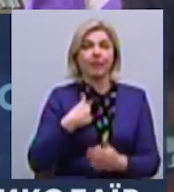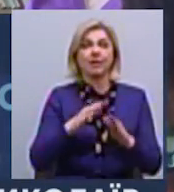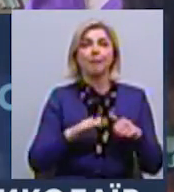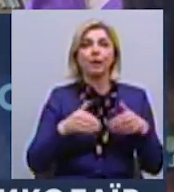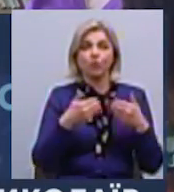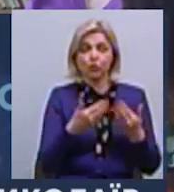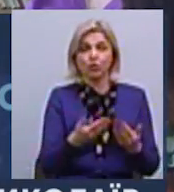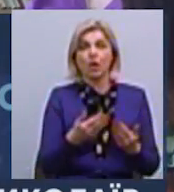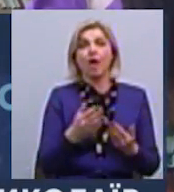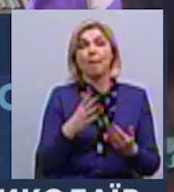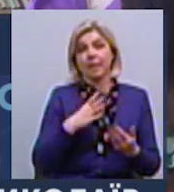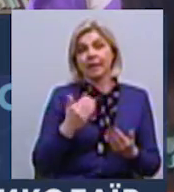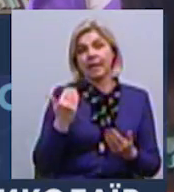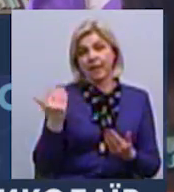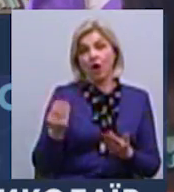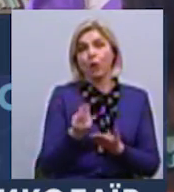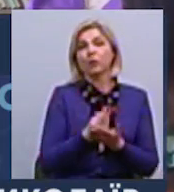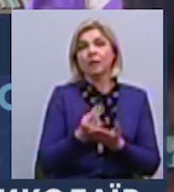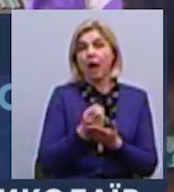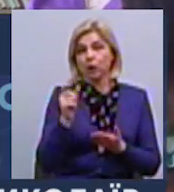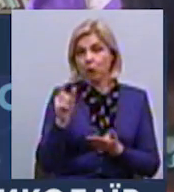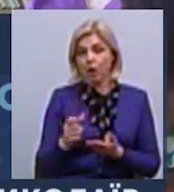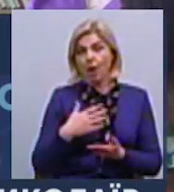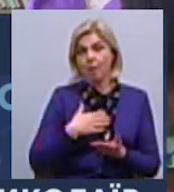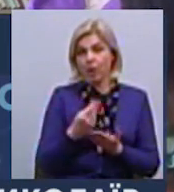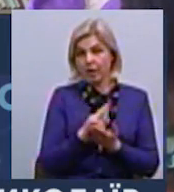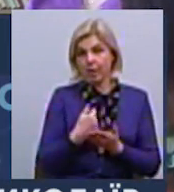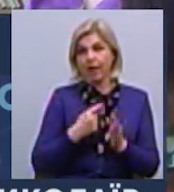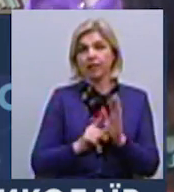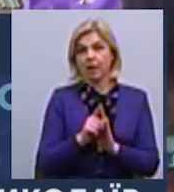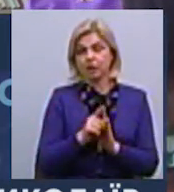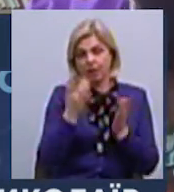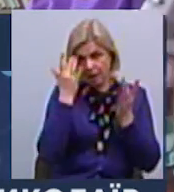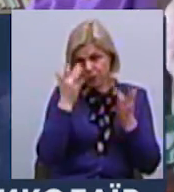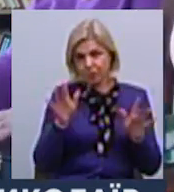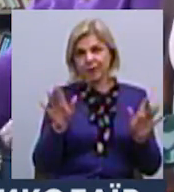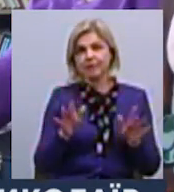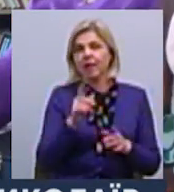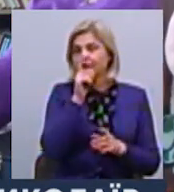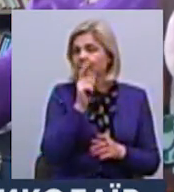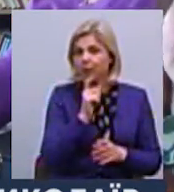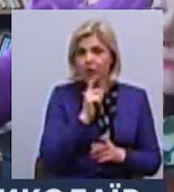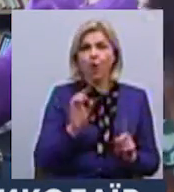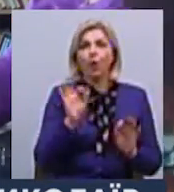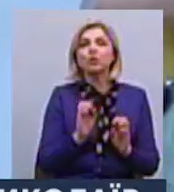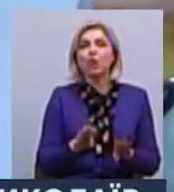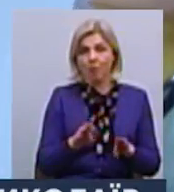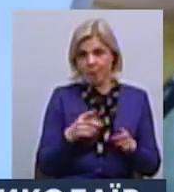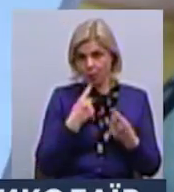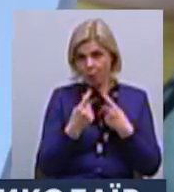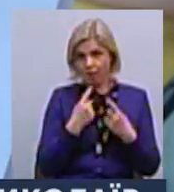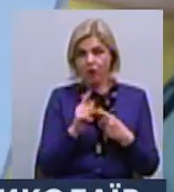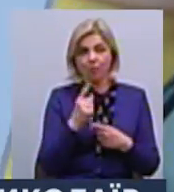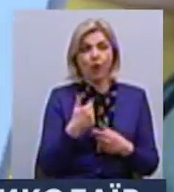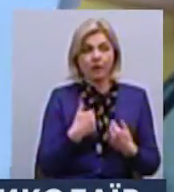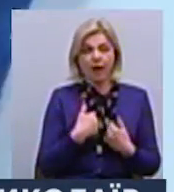мені запропонувала бути її ілюстратором, мої малюнки, я спочатку розгубилася. Не могла зрозуміти, про що йде мова, тому що